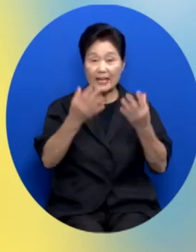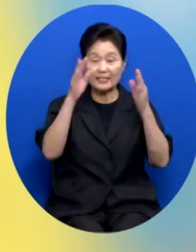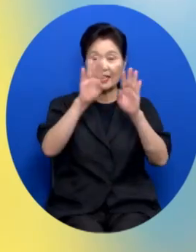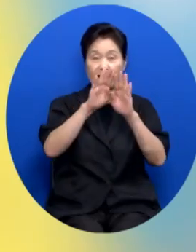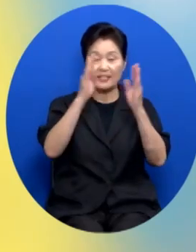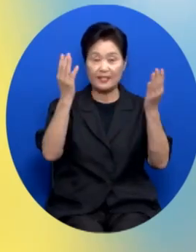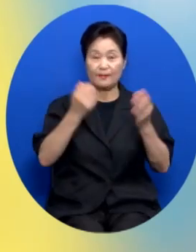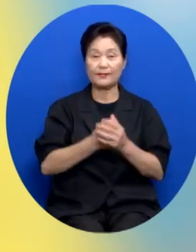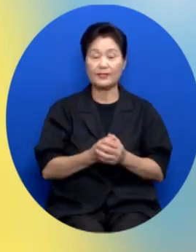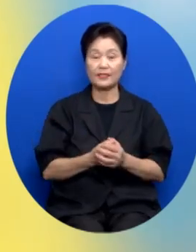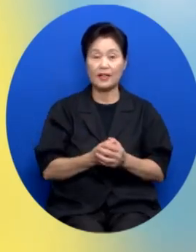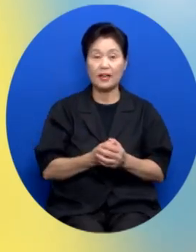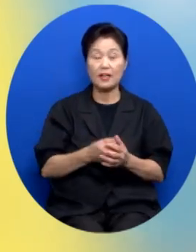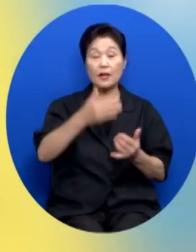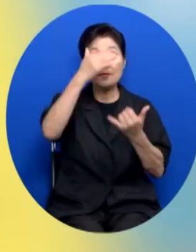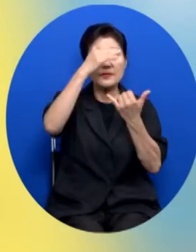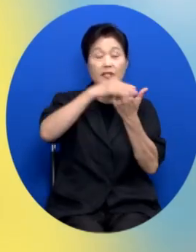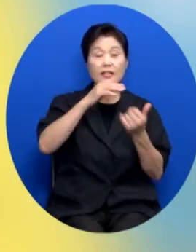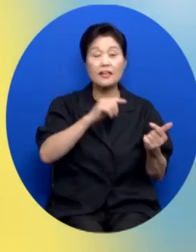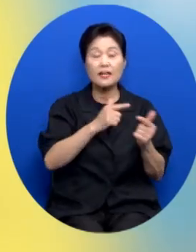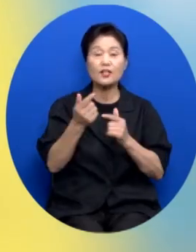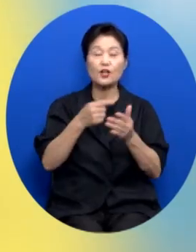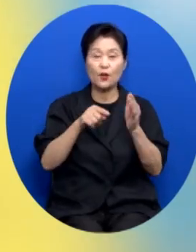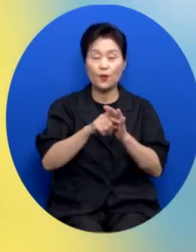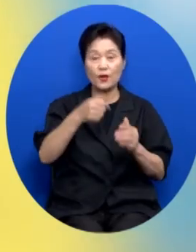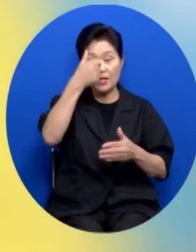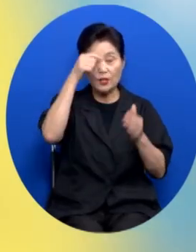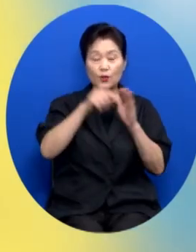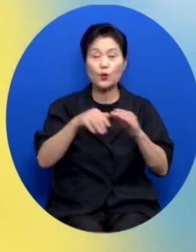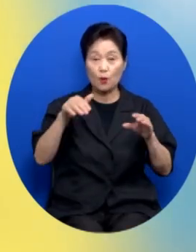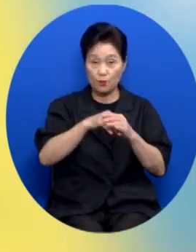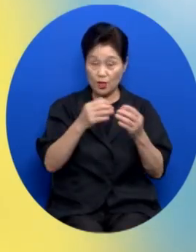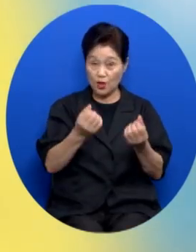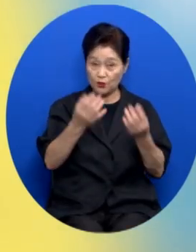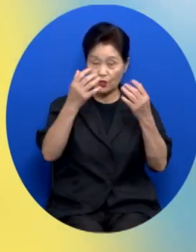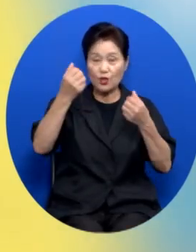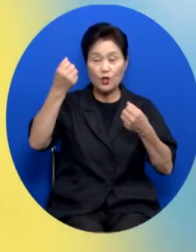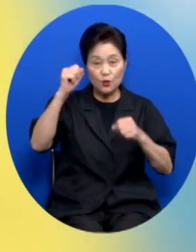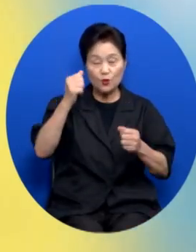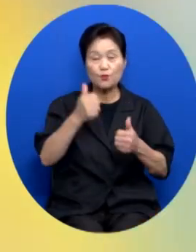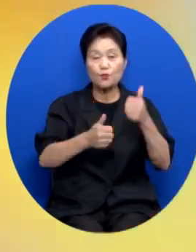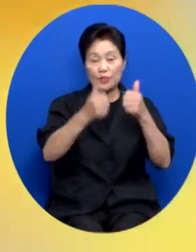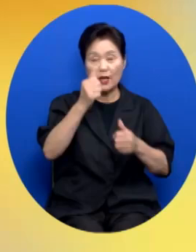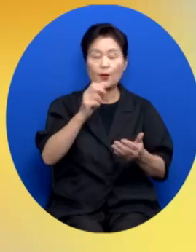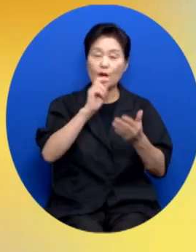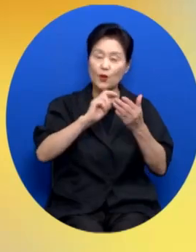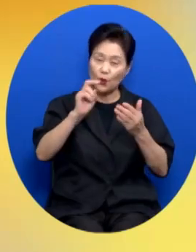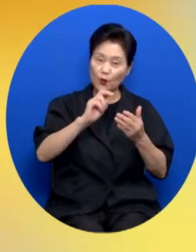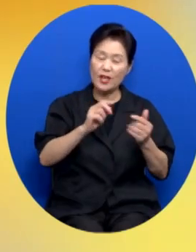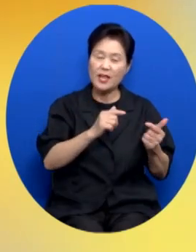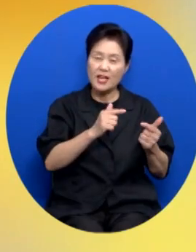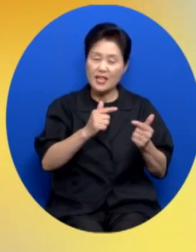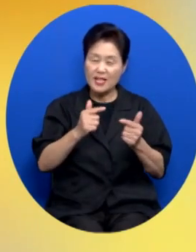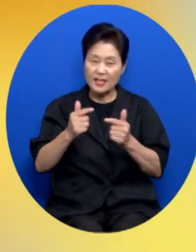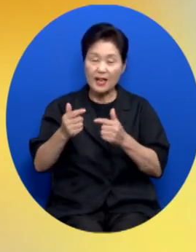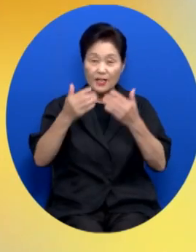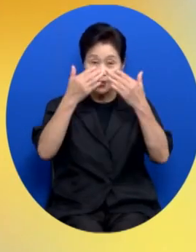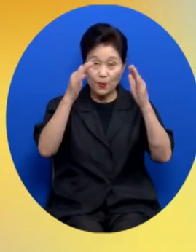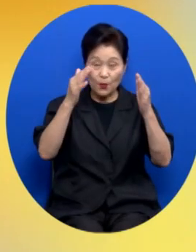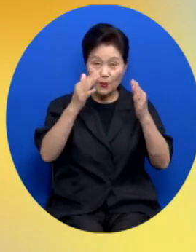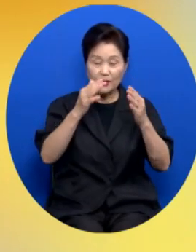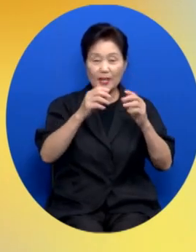위틴즈 페스티벌은 다음 세대를 위한 기독 문화 축제로 춤 경연 대회와 무료로 즐기는 10대 부스 등을 진행할